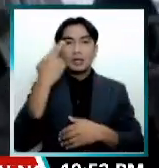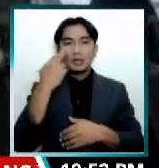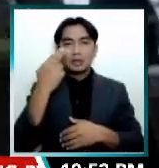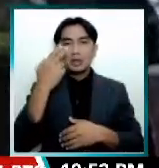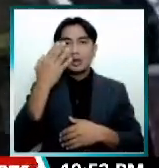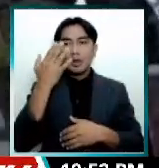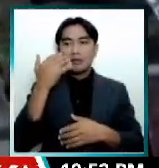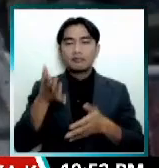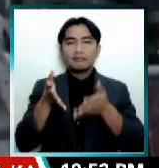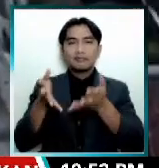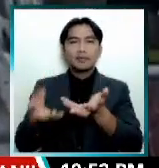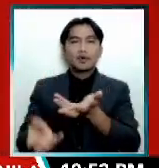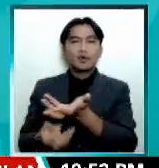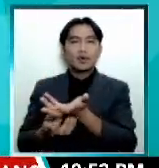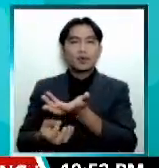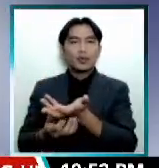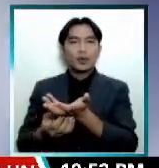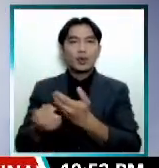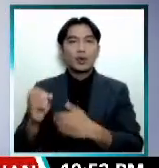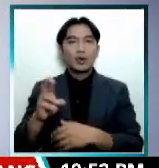at heating equipment.